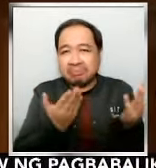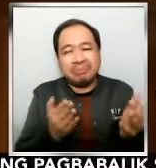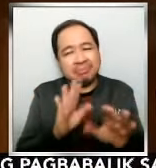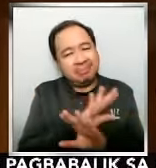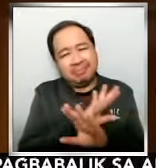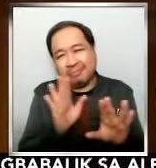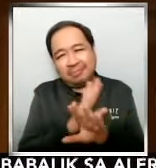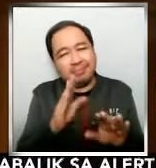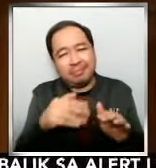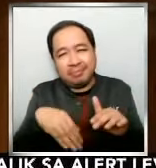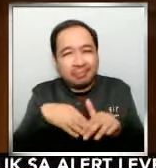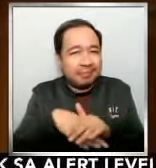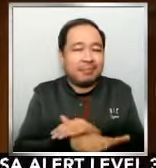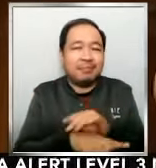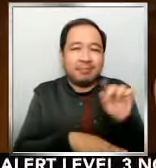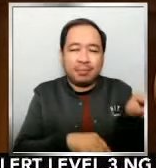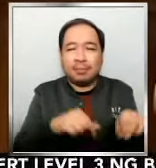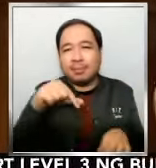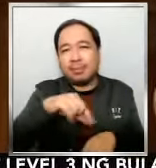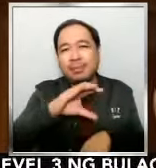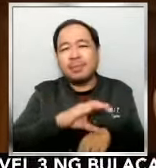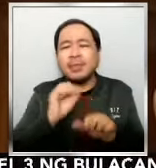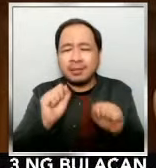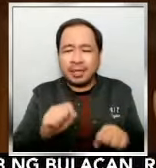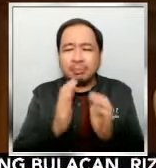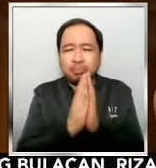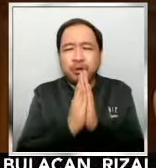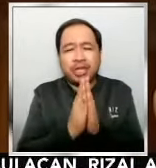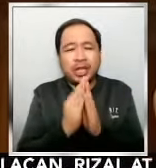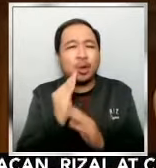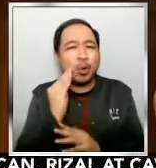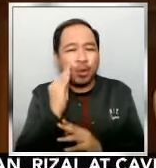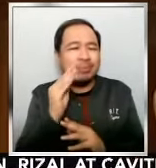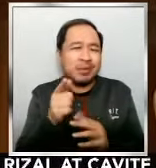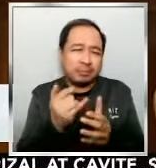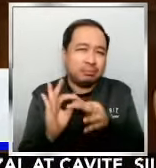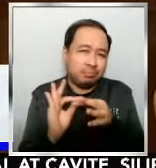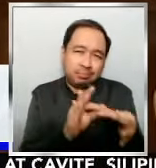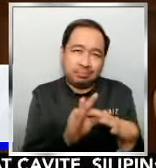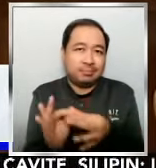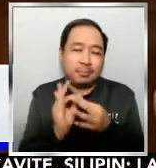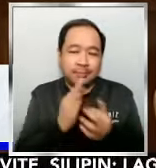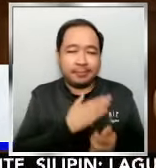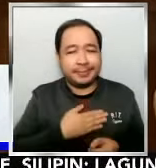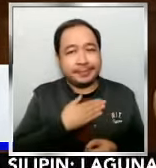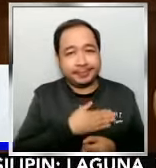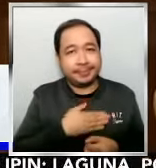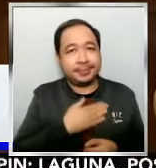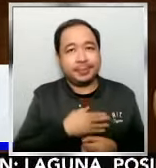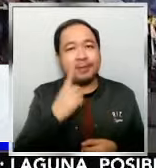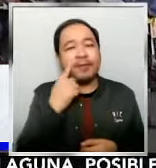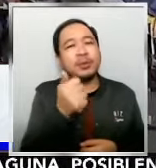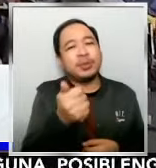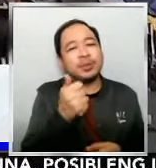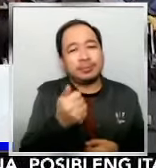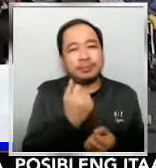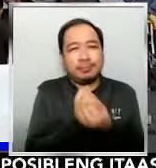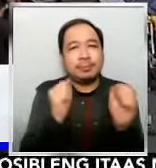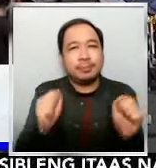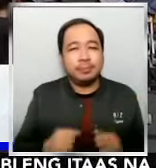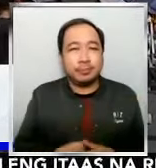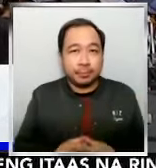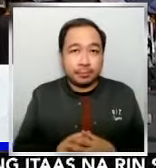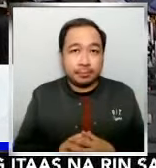gumastos para bumili. Magdasala lang. Tulong-tulong na lang. Tulungan nyo na kami para sa inyong kaligtasan. Mahigpit